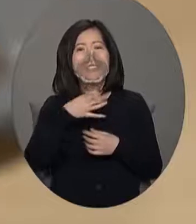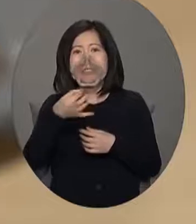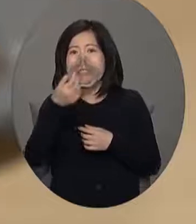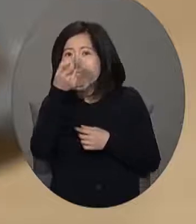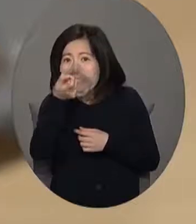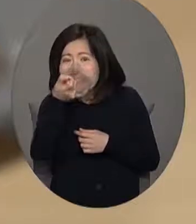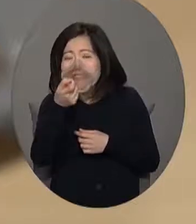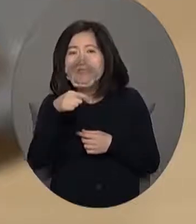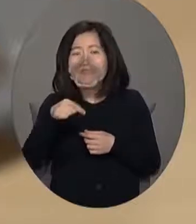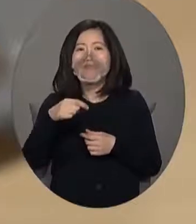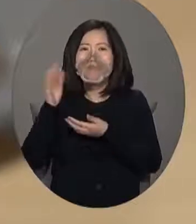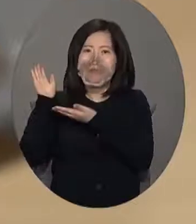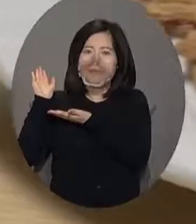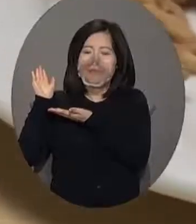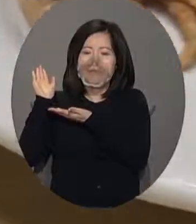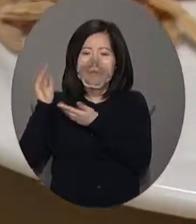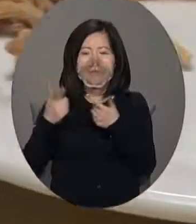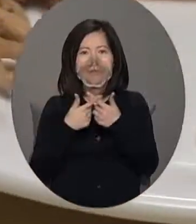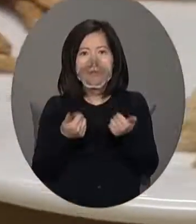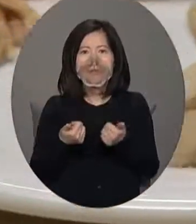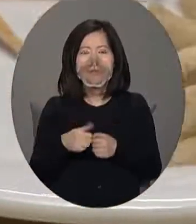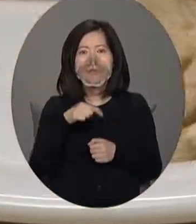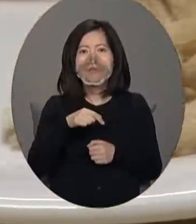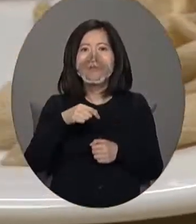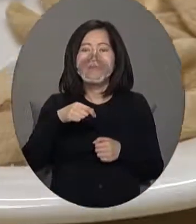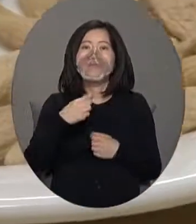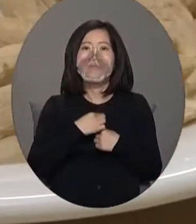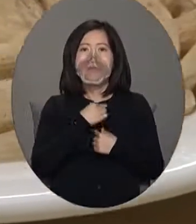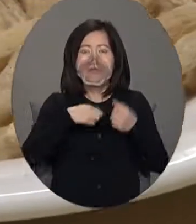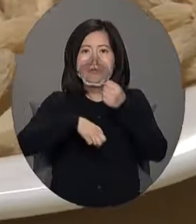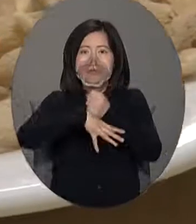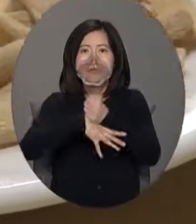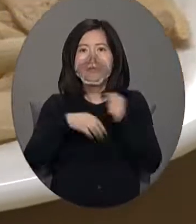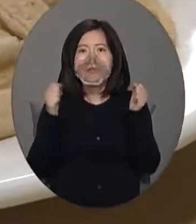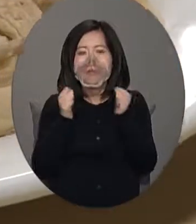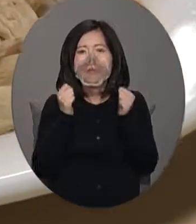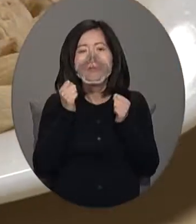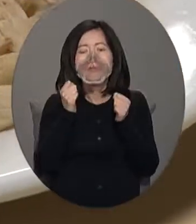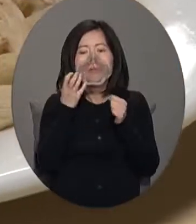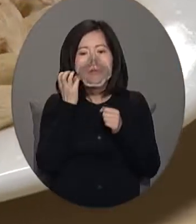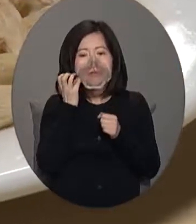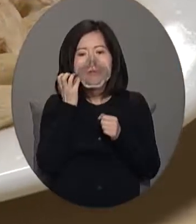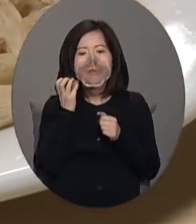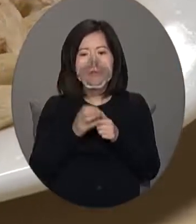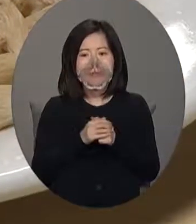時候咧，咁就可以飲用呢個湯水啦。咁材料咧就有太子參啦、麥冬啦、